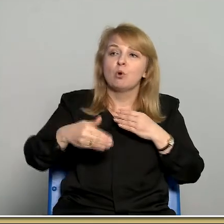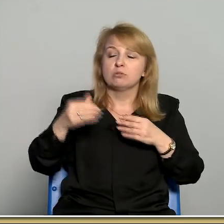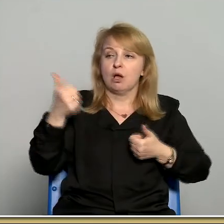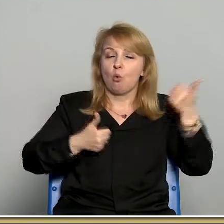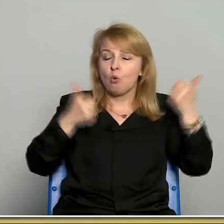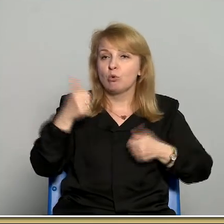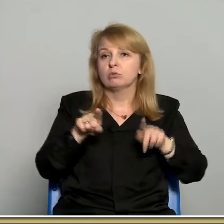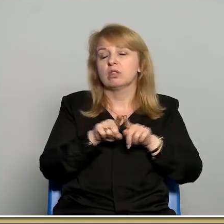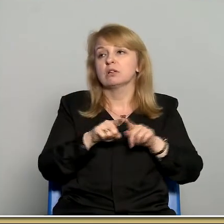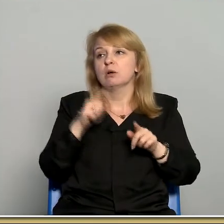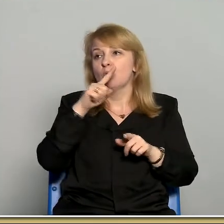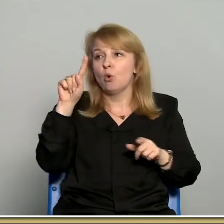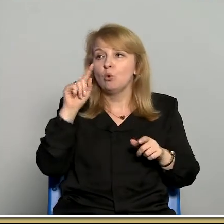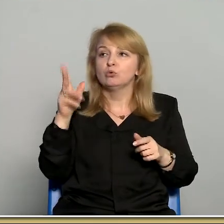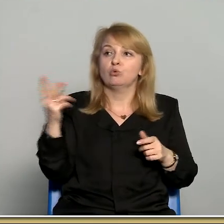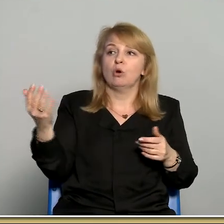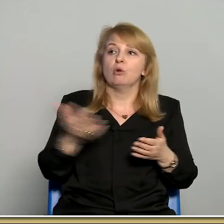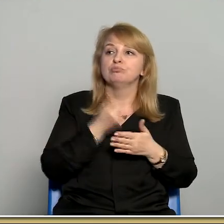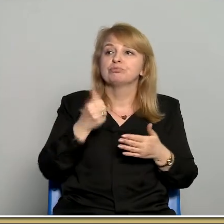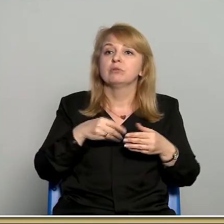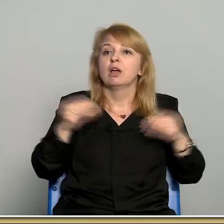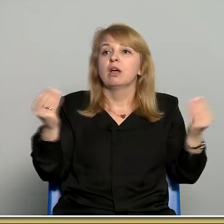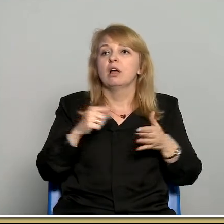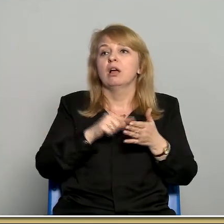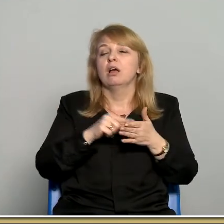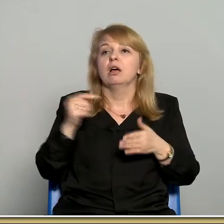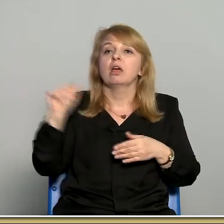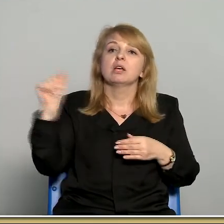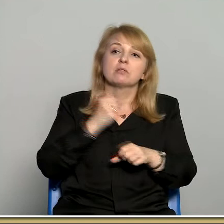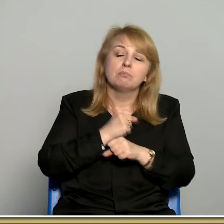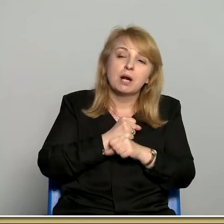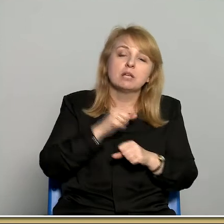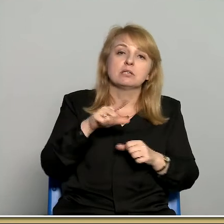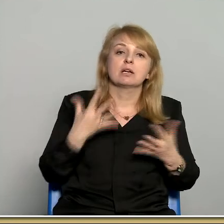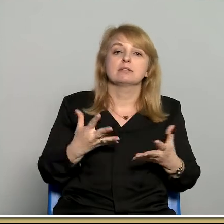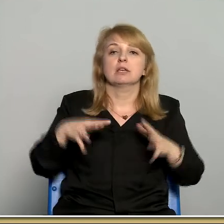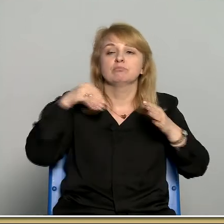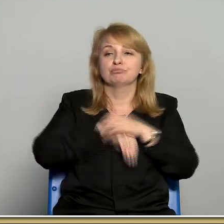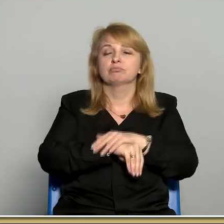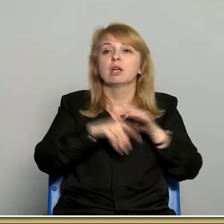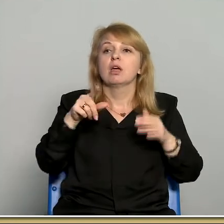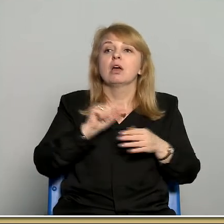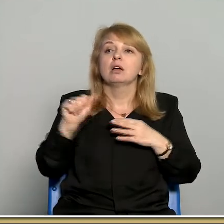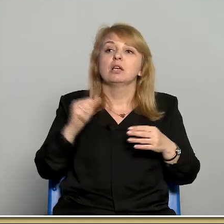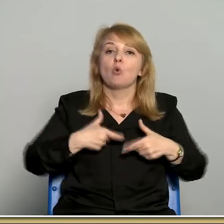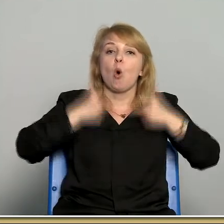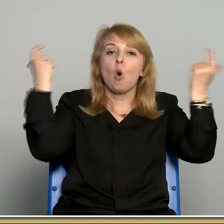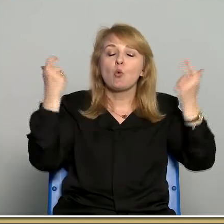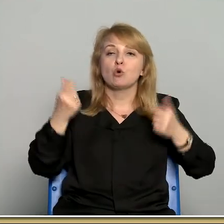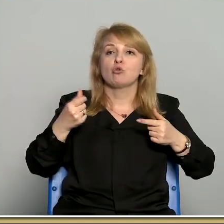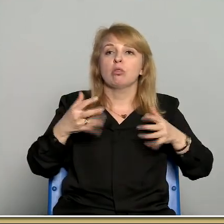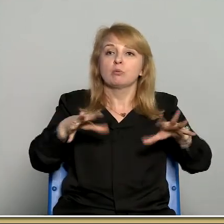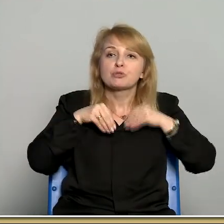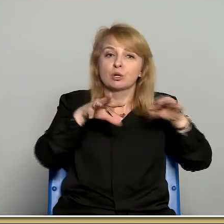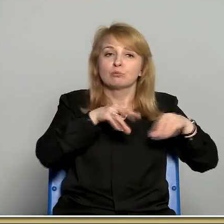beneficjentów, czyli wszystkich podmiotów uprawnionych do ubiegania się o środki w ramach ogłaszanych naborów.